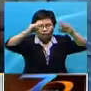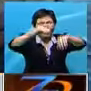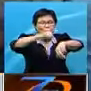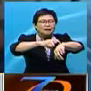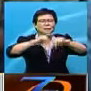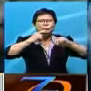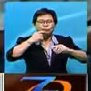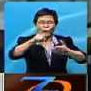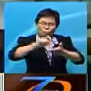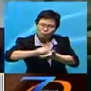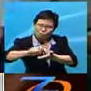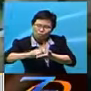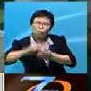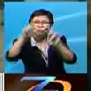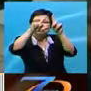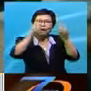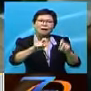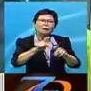menjawab soalan.